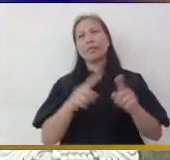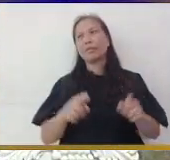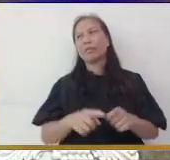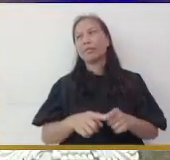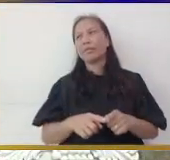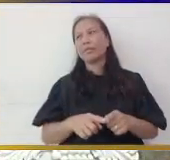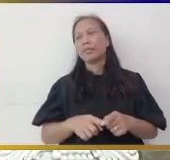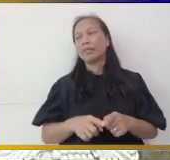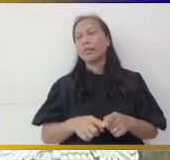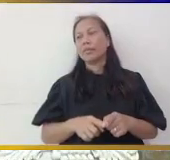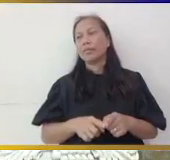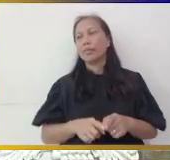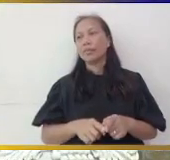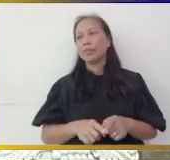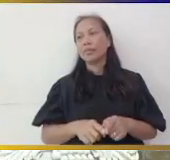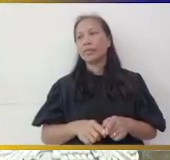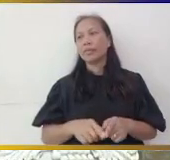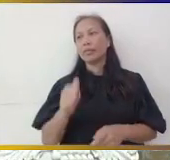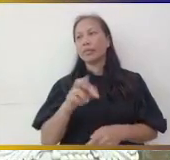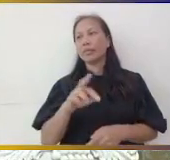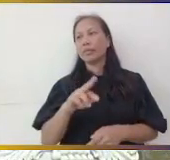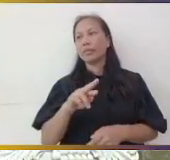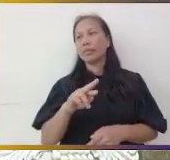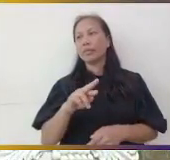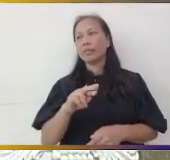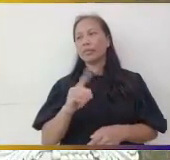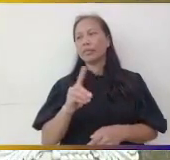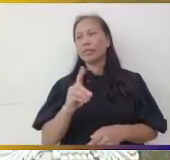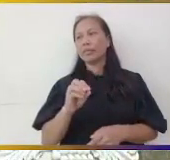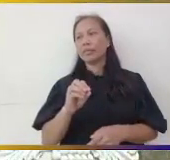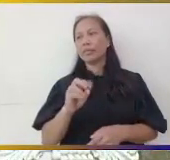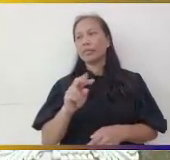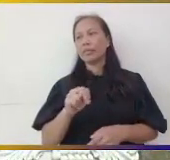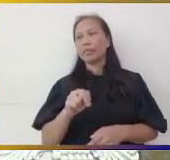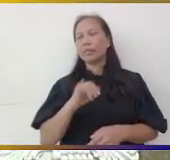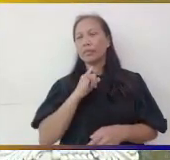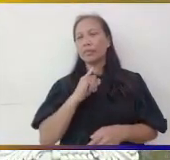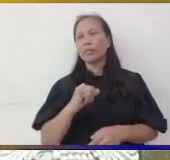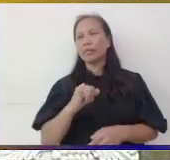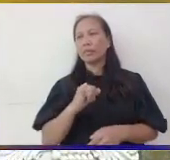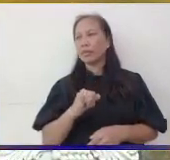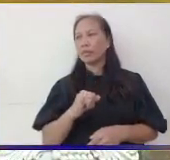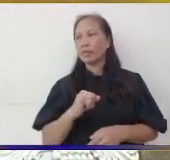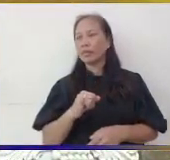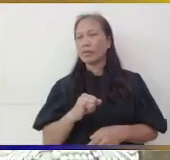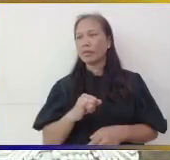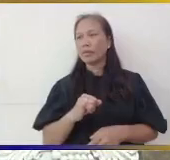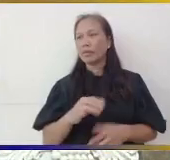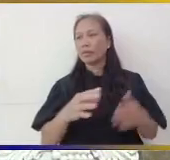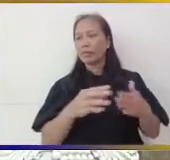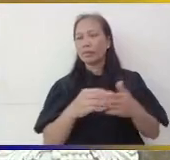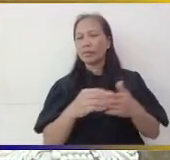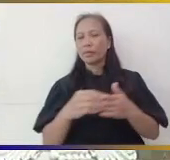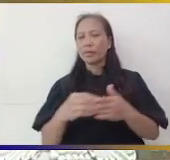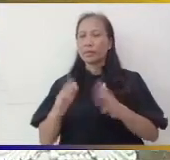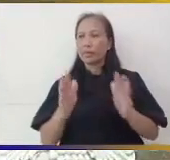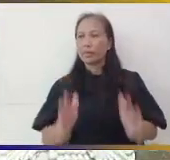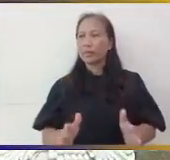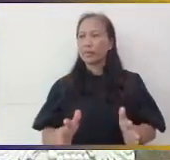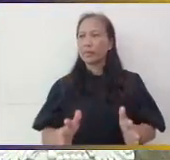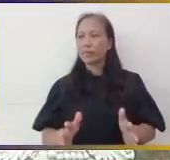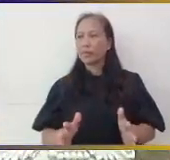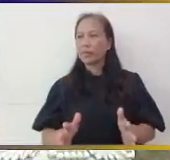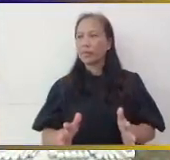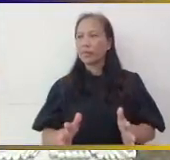of bracia ay Kinikilala as one of the head of the reformation Ito naman po si John white Cliff